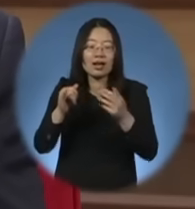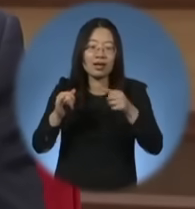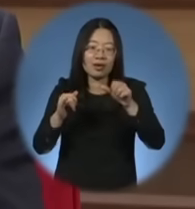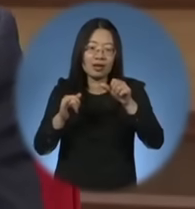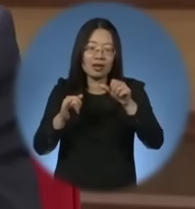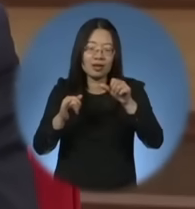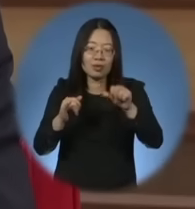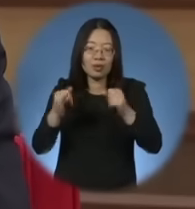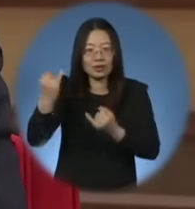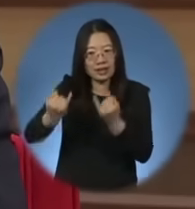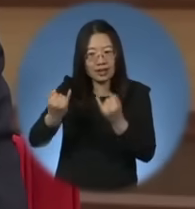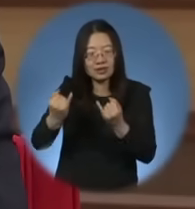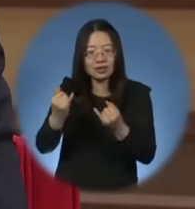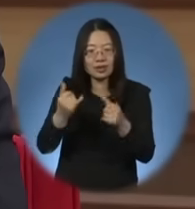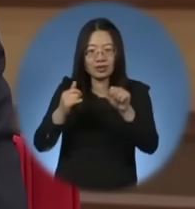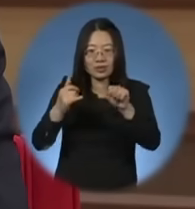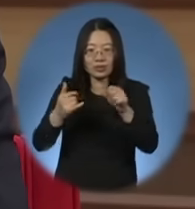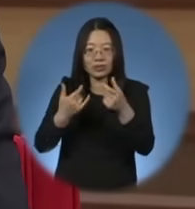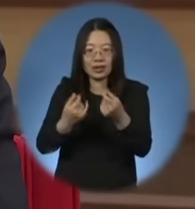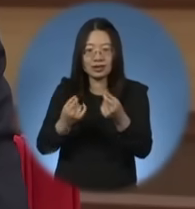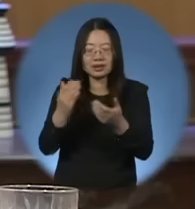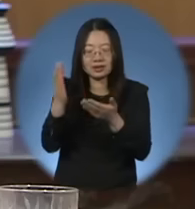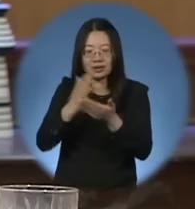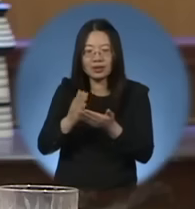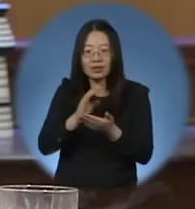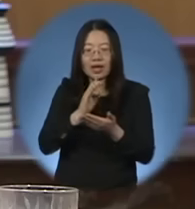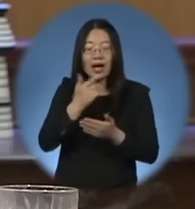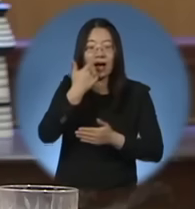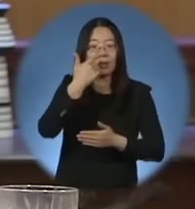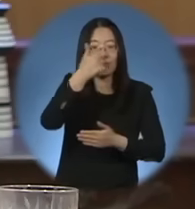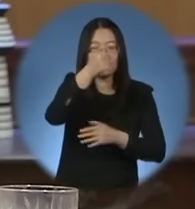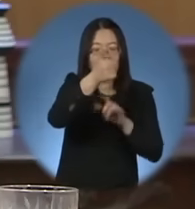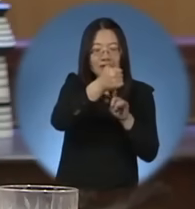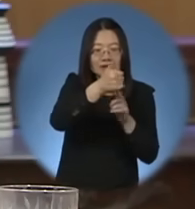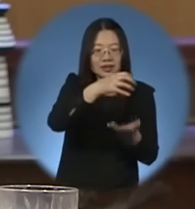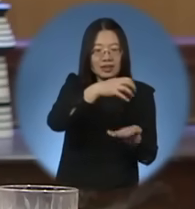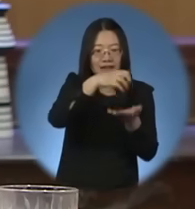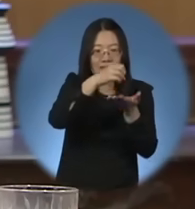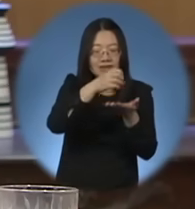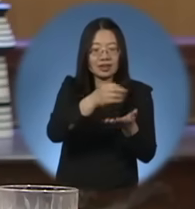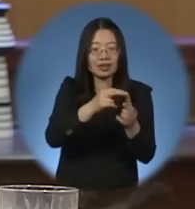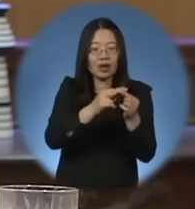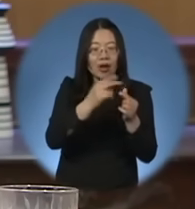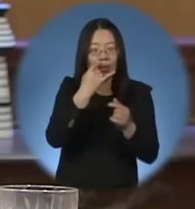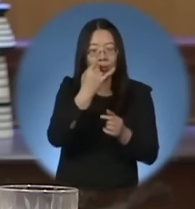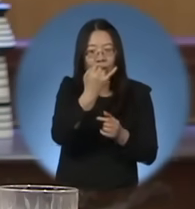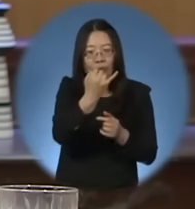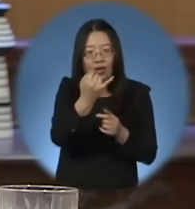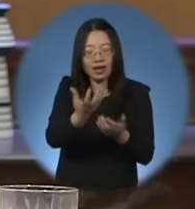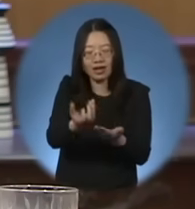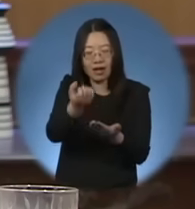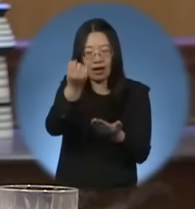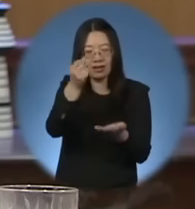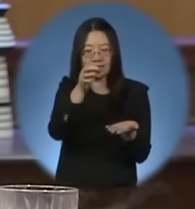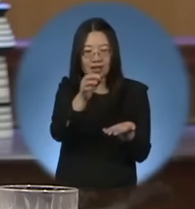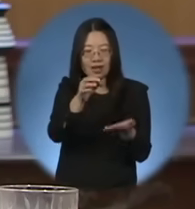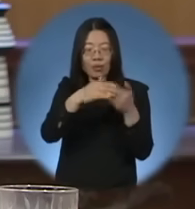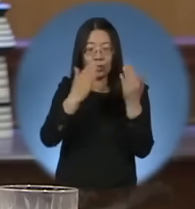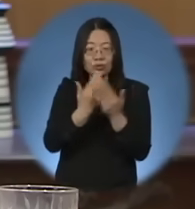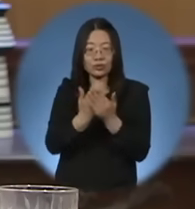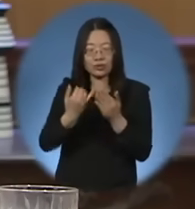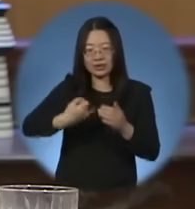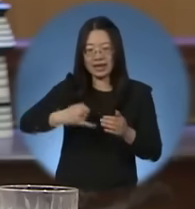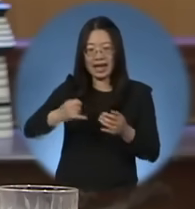분제 1 분제 1 그러니까 그 이제 신사임당의 아버님이 갖고 있던 재산을 아버지와 어머니가 갖고 있